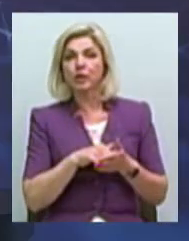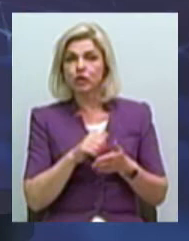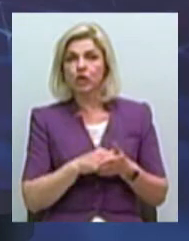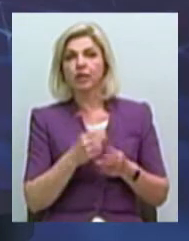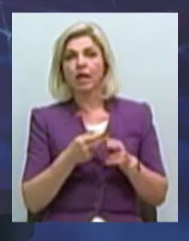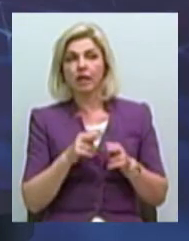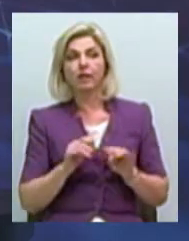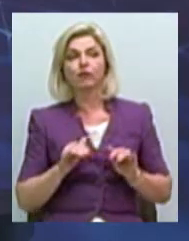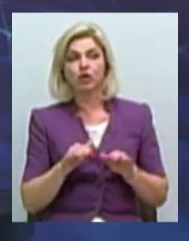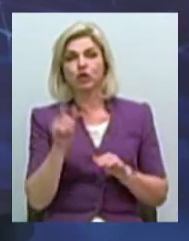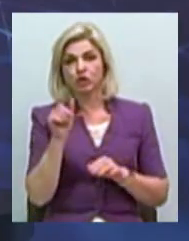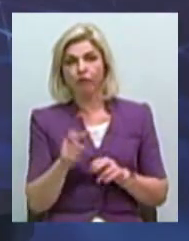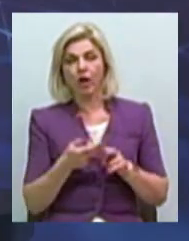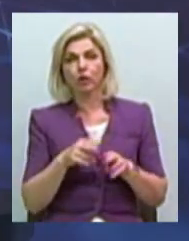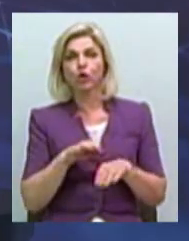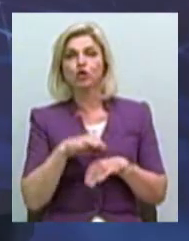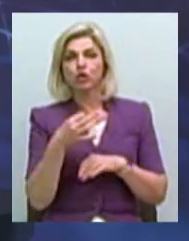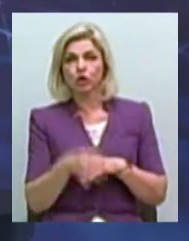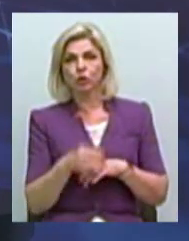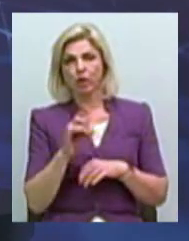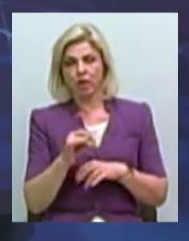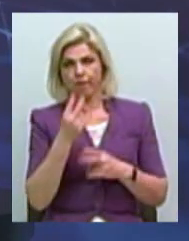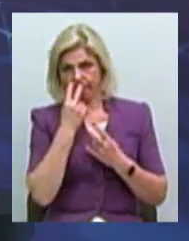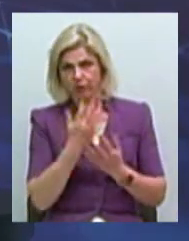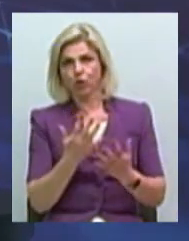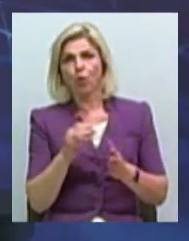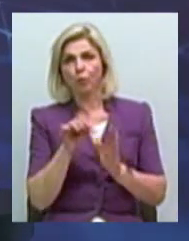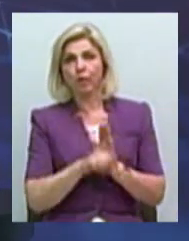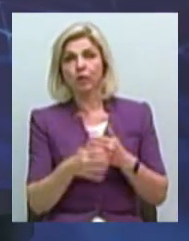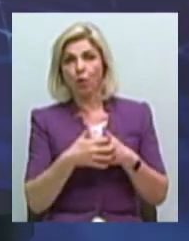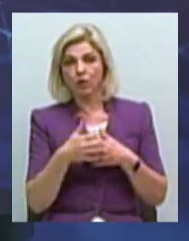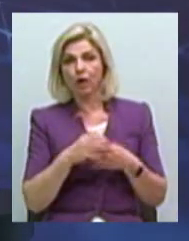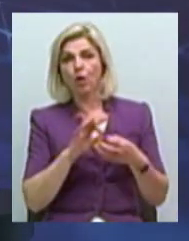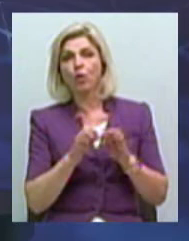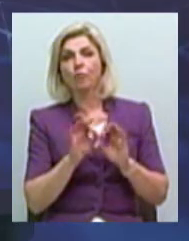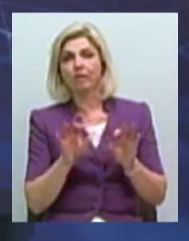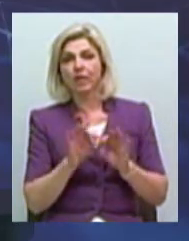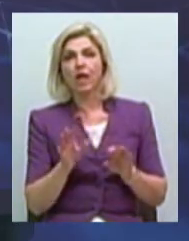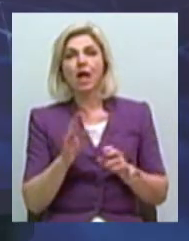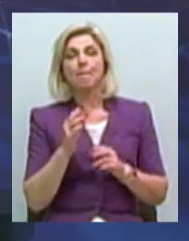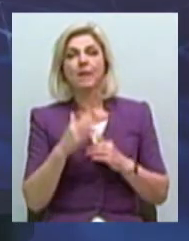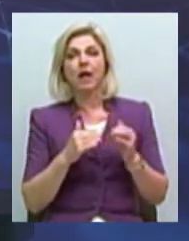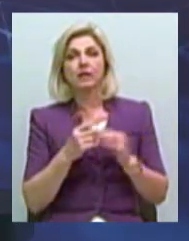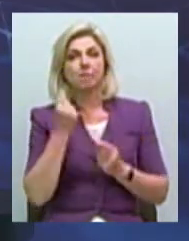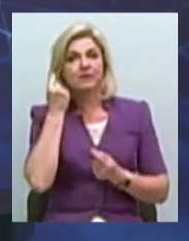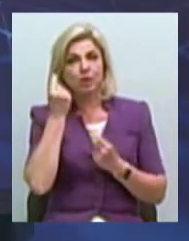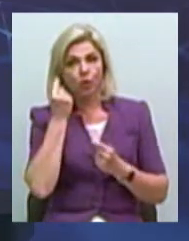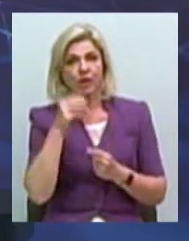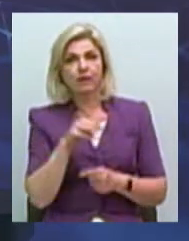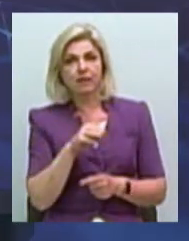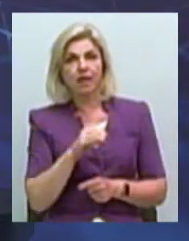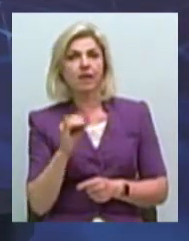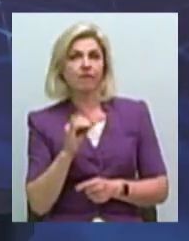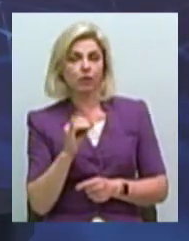вчинка чоловіка, який жорстоко та привселюдно вбив кота, прокоментувала практичний психолог Тетяна Іванова.